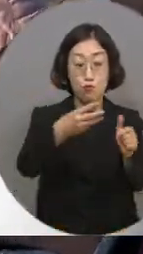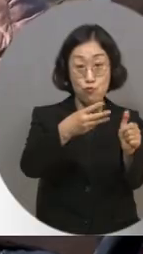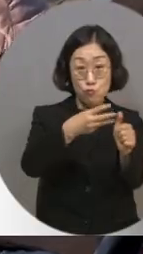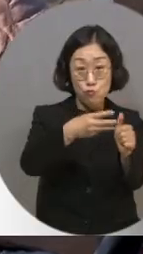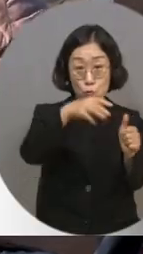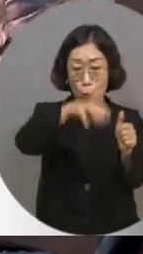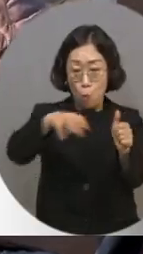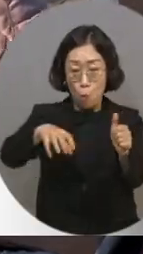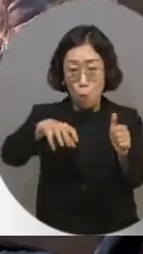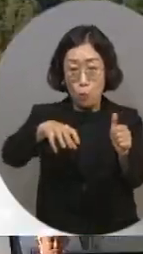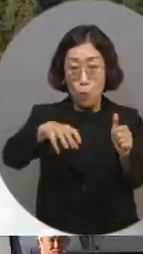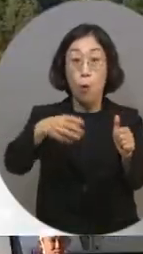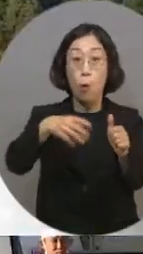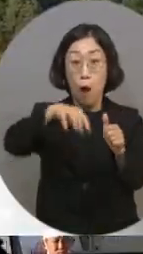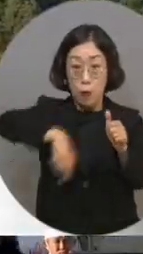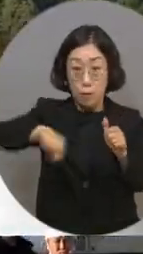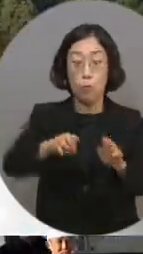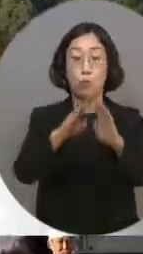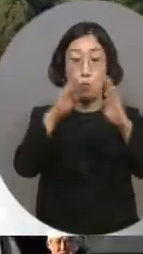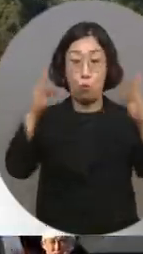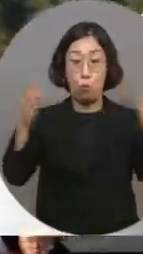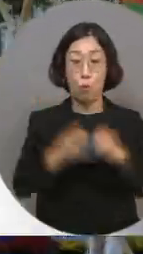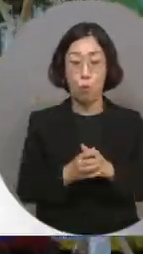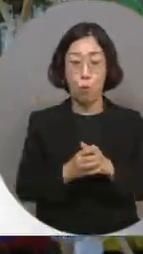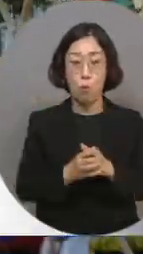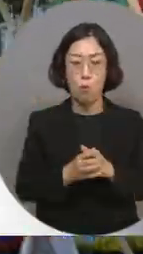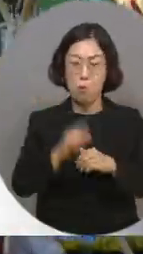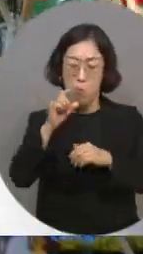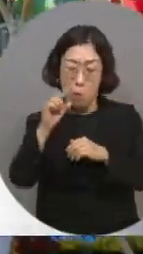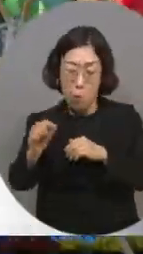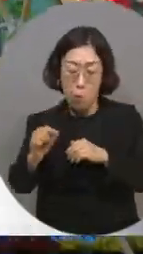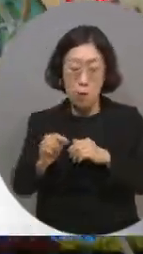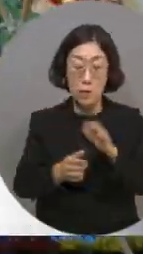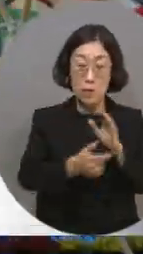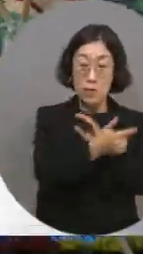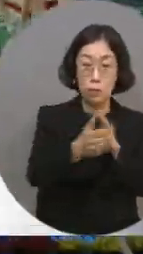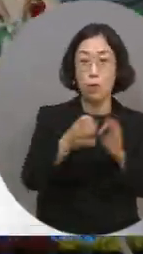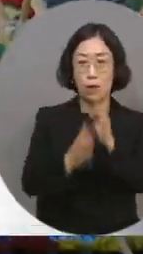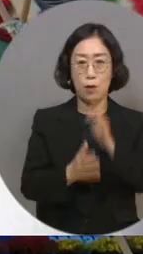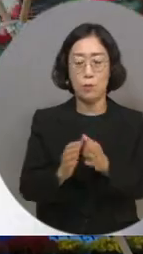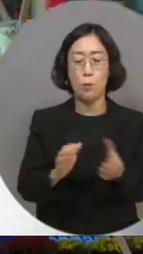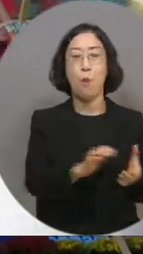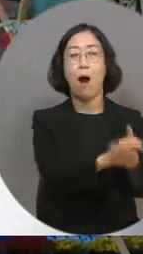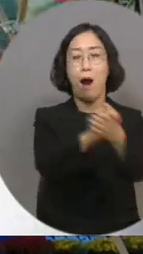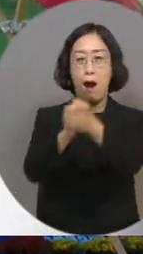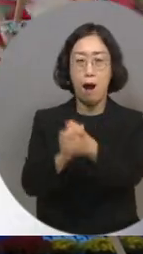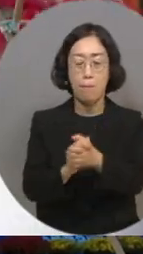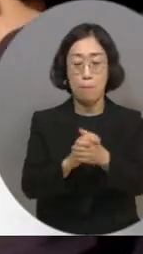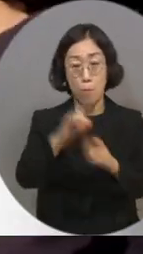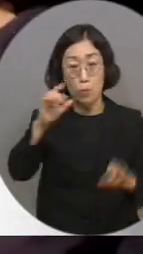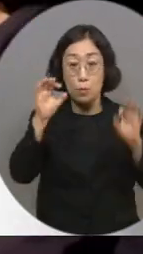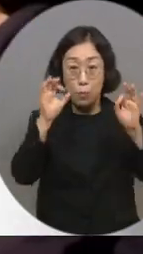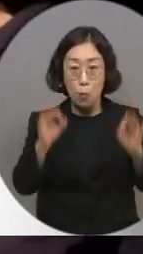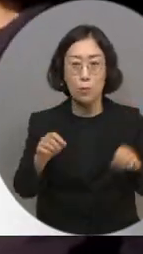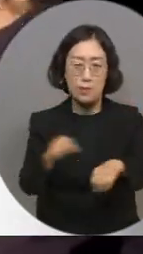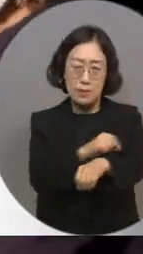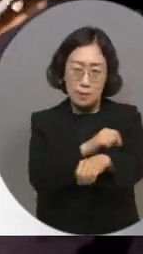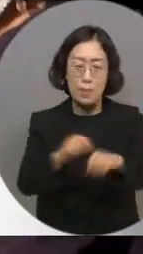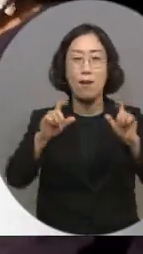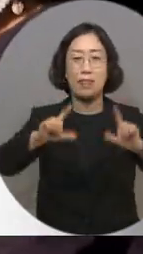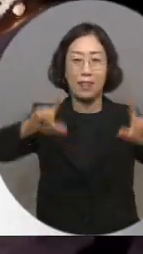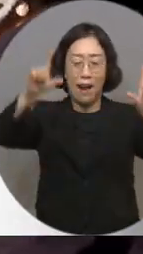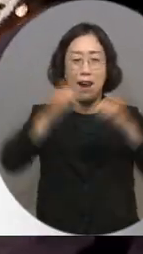처음으로 열린 것이기에 어느 시군도 소외 없이 화합한다는 뜻에서 더 특별했습니다.